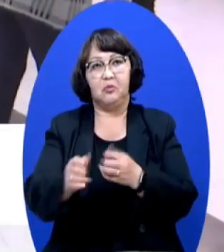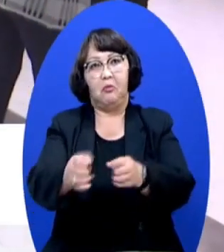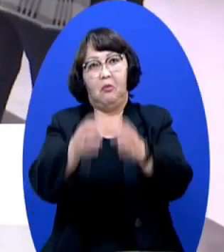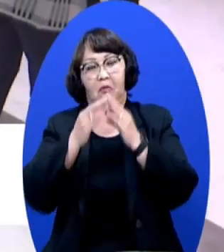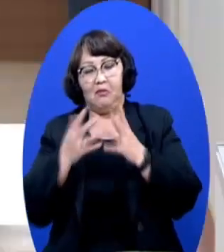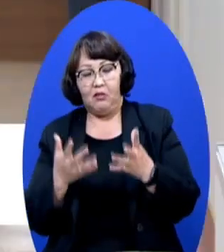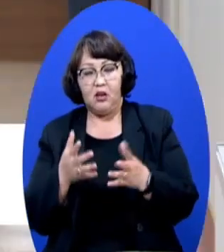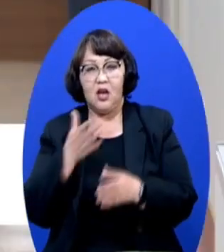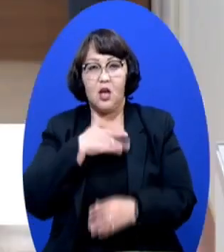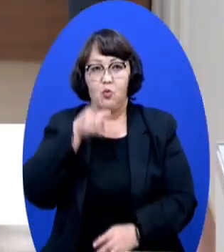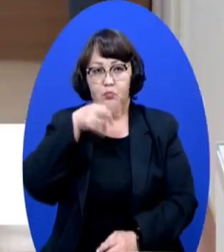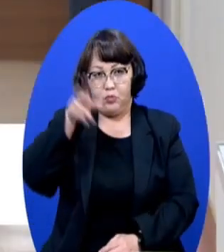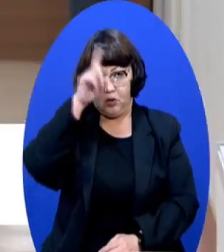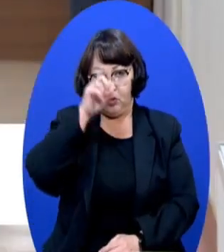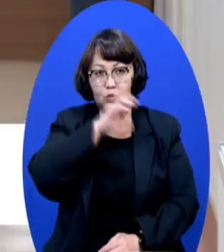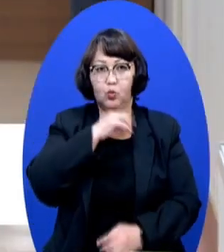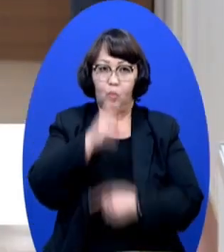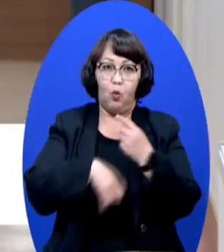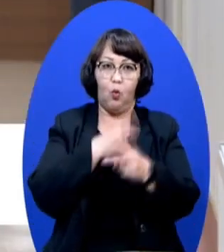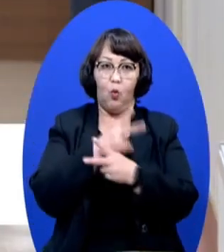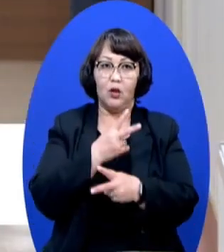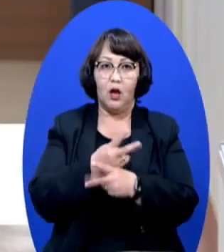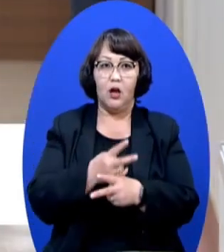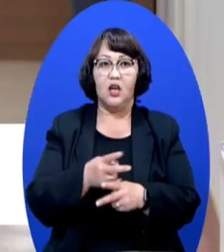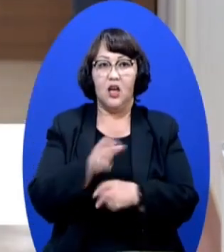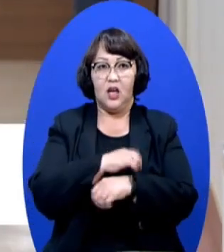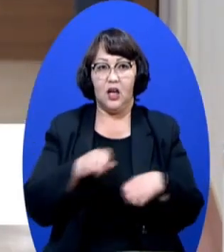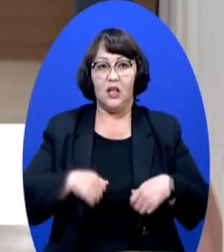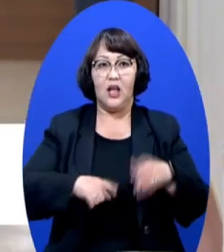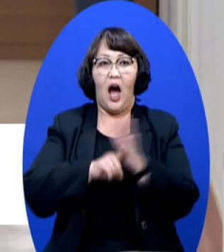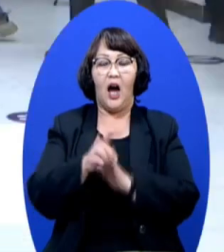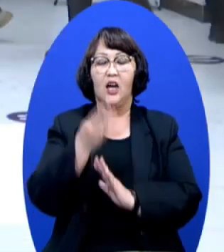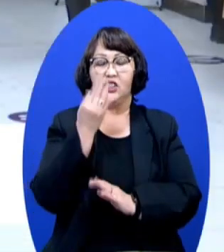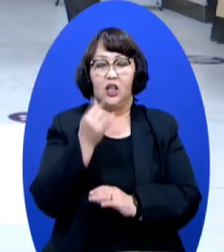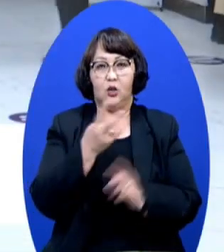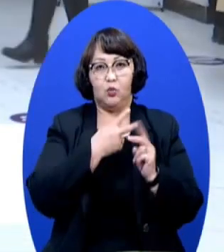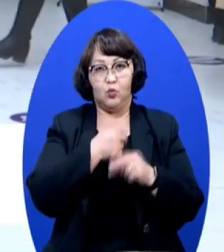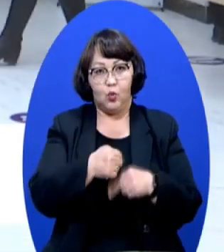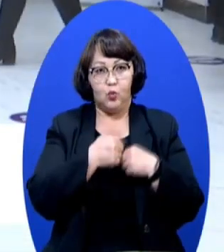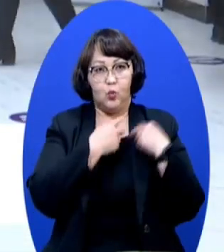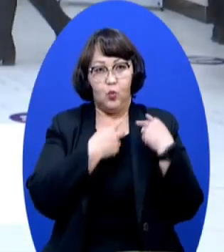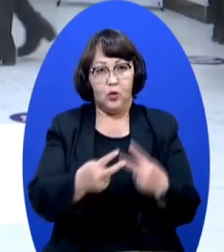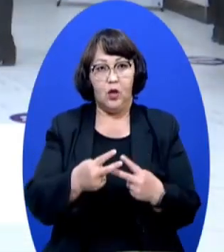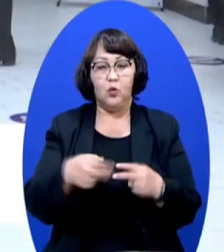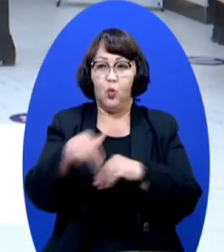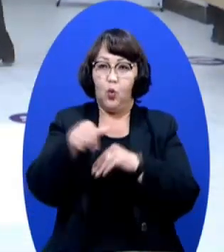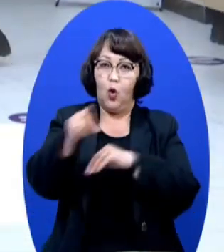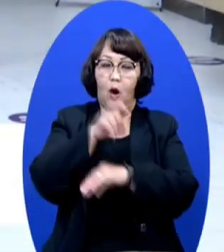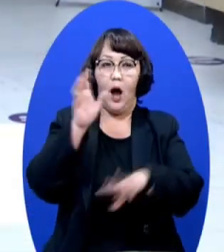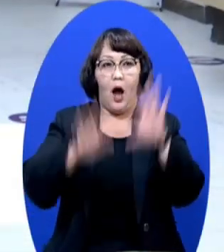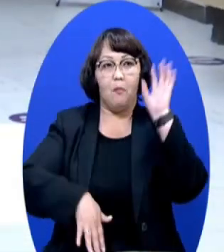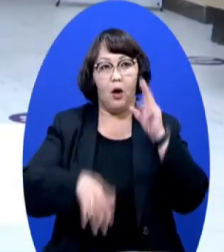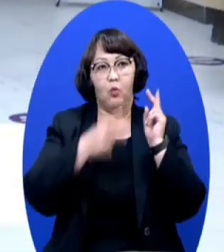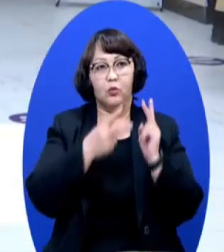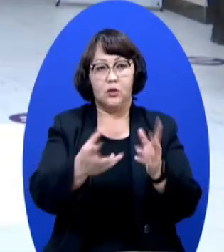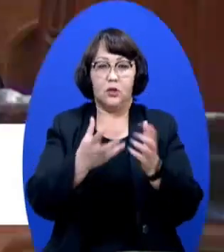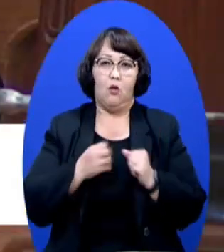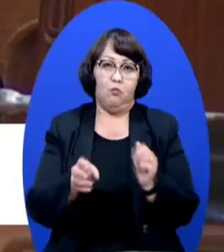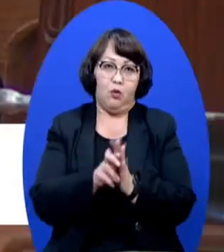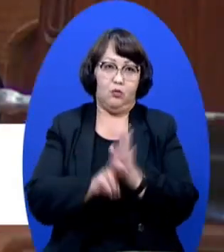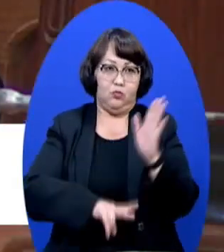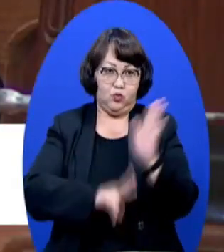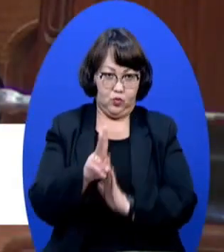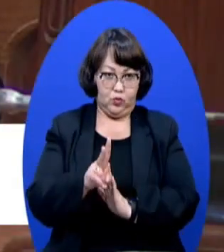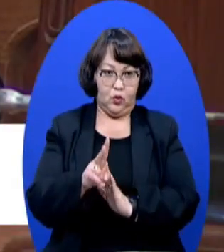эрүүл мэндийн тухай хуулийн нэмэлт өөрчлөлтөөр иргэд анхан шатны тусламж үйлчилгээг харьяалал харгалцахгүй авах иргэцэн орчин бүрдэж байна.